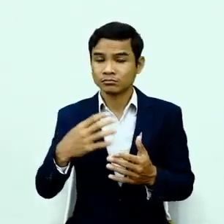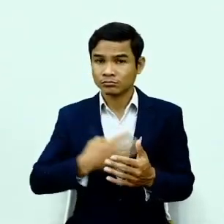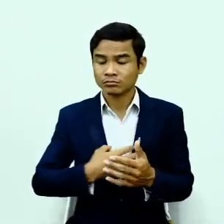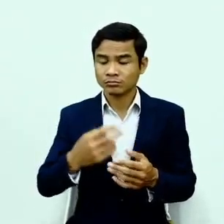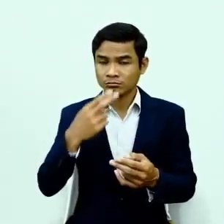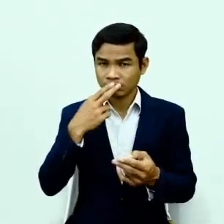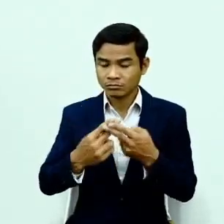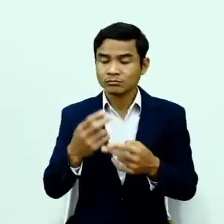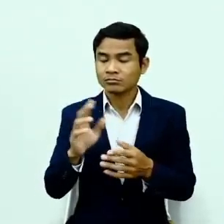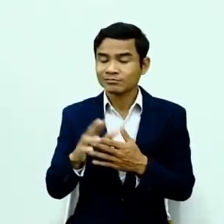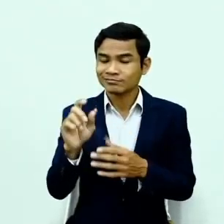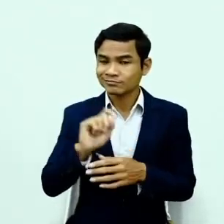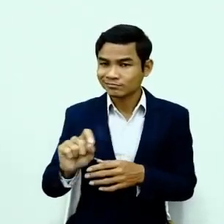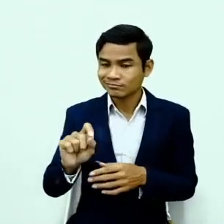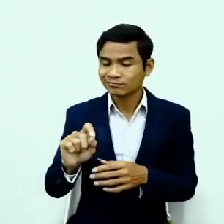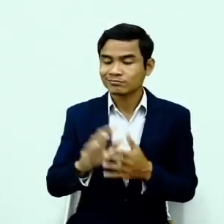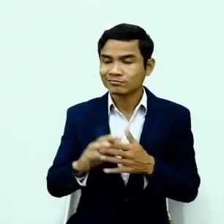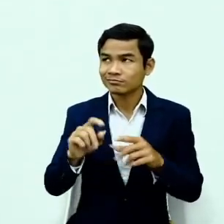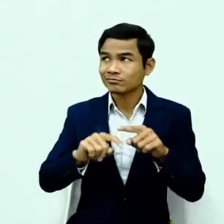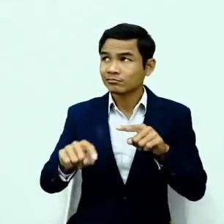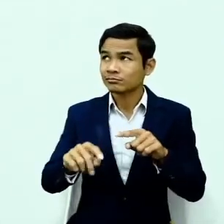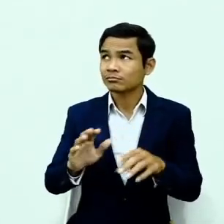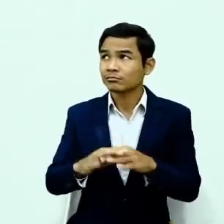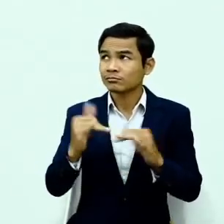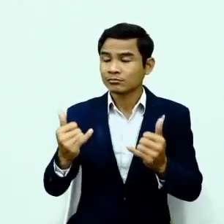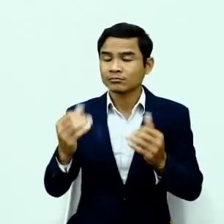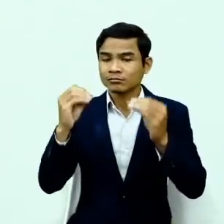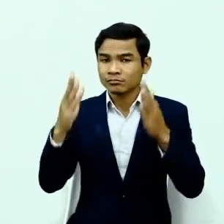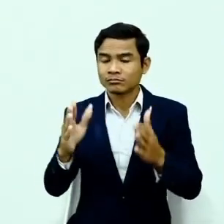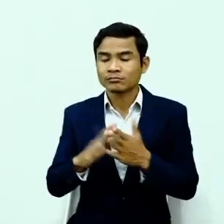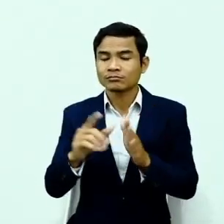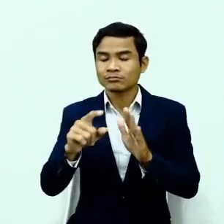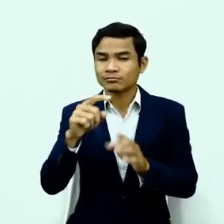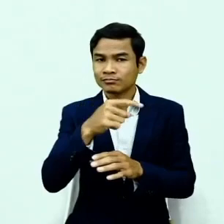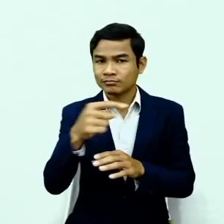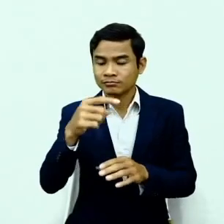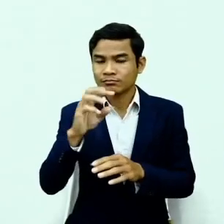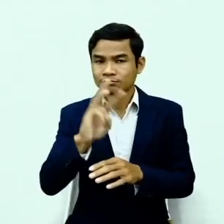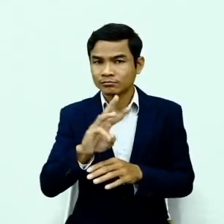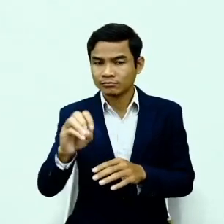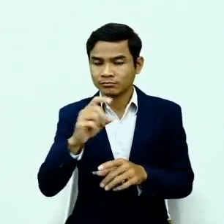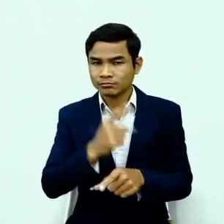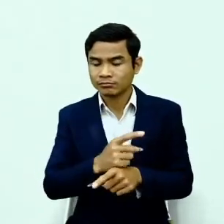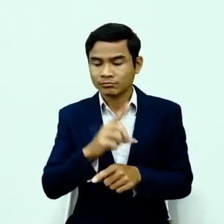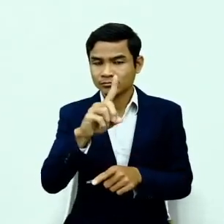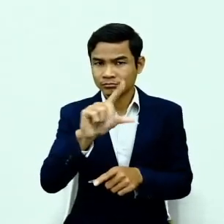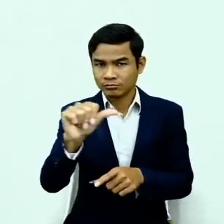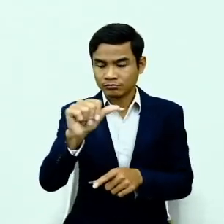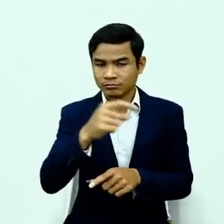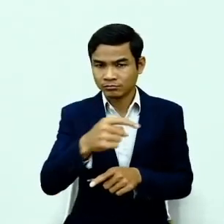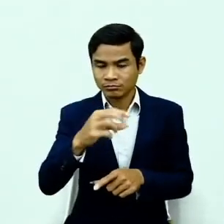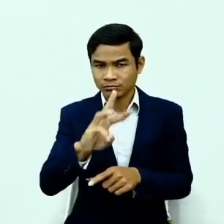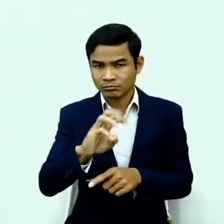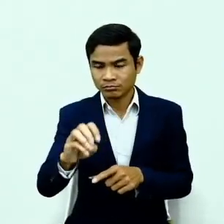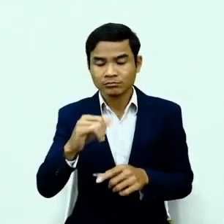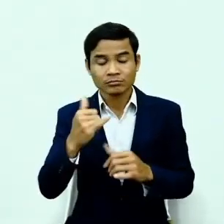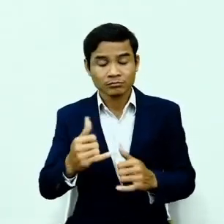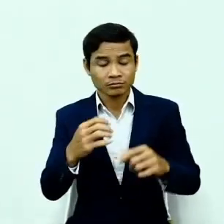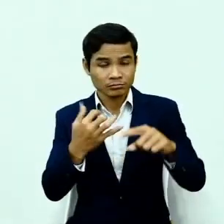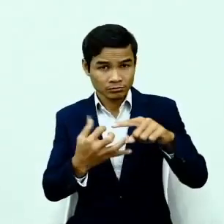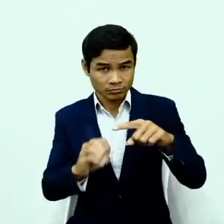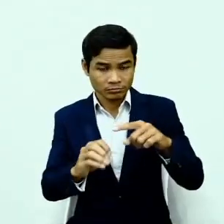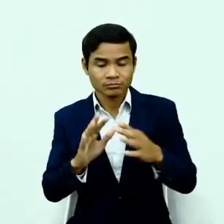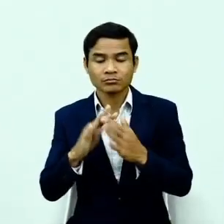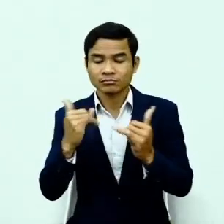để thân nó khăn ông nè mấy nè khu chọn mang chậm lại chật sắp cứ nè khu đọ cho mùi nè xàm sập nè nè dù mà rối đọ xàm sập ai lấy nè khu chọn mang chậm